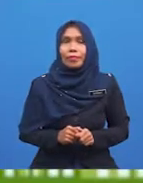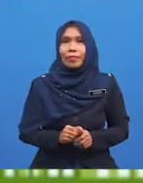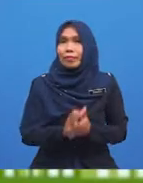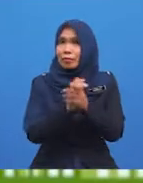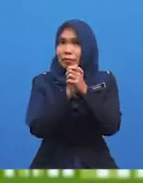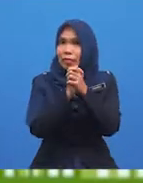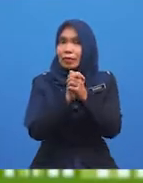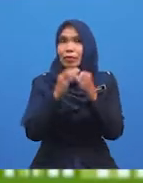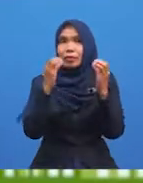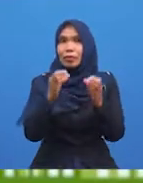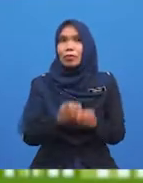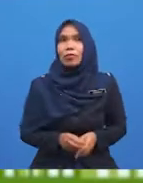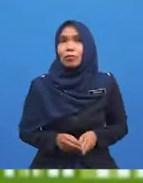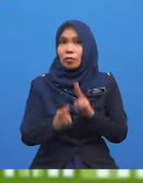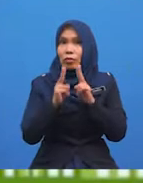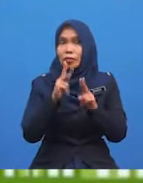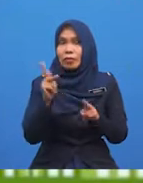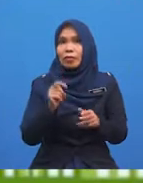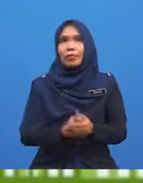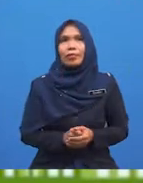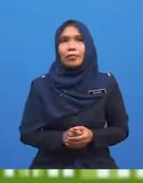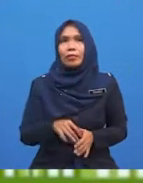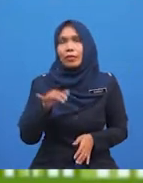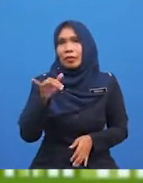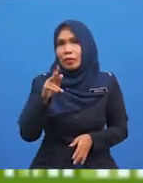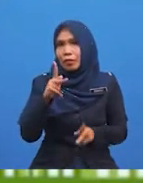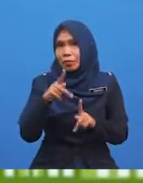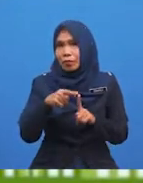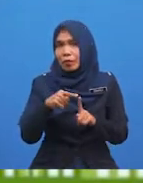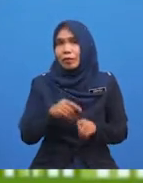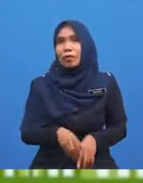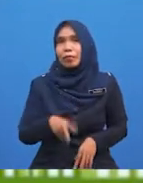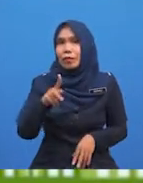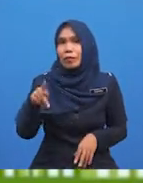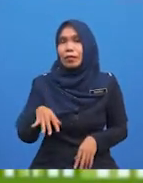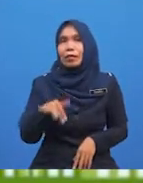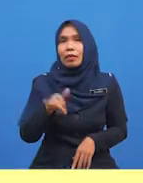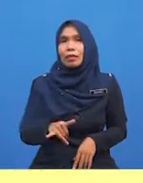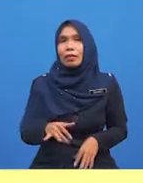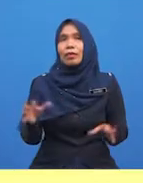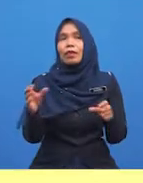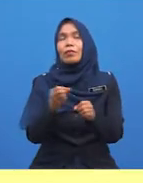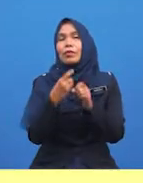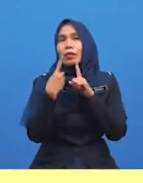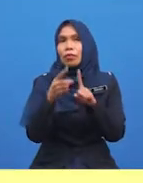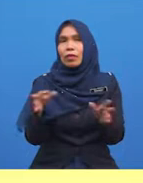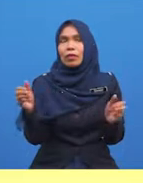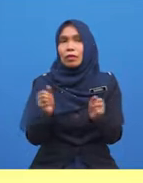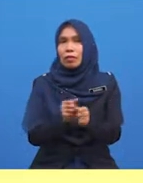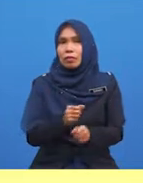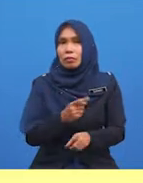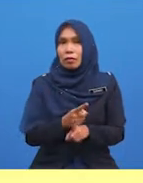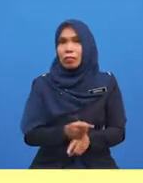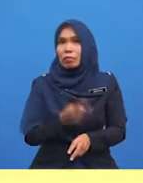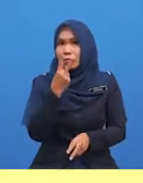Tahniah cikgu ucapkan kepada pelajar yang dapat menjawab dengan tepat dan betul. Analisis jawapan